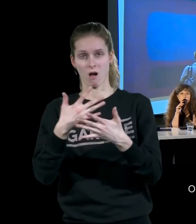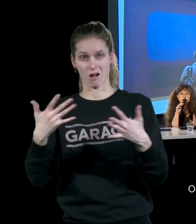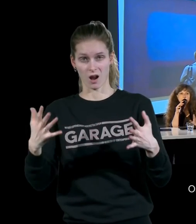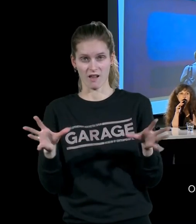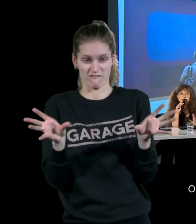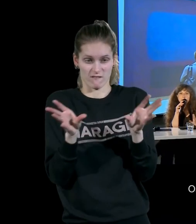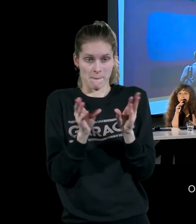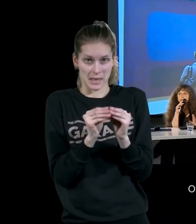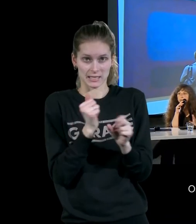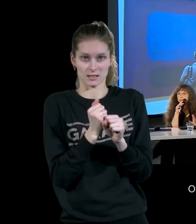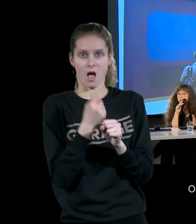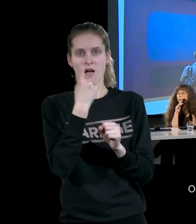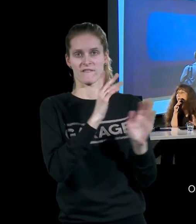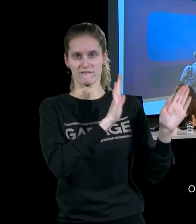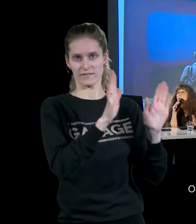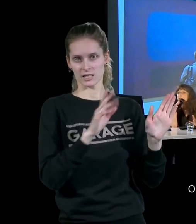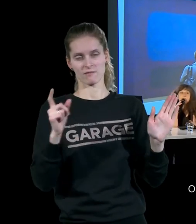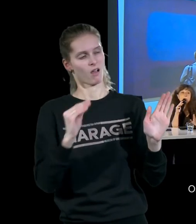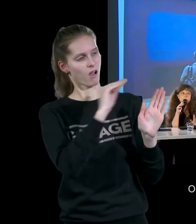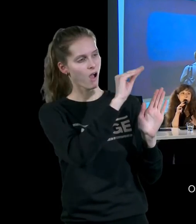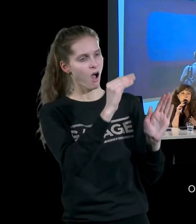что, как вы понимаете,